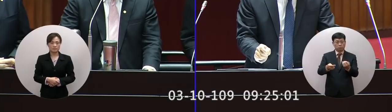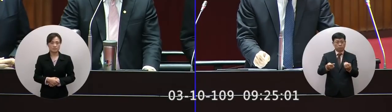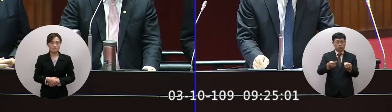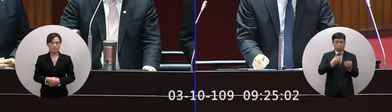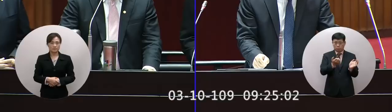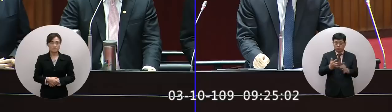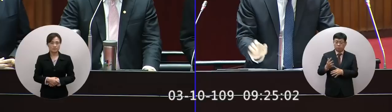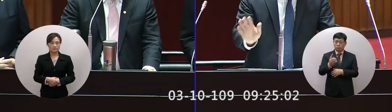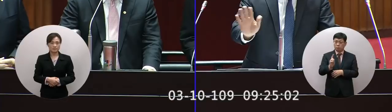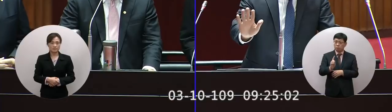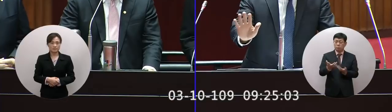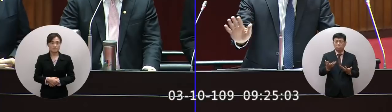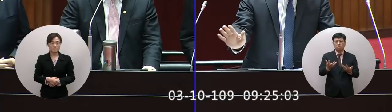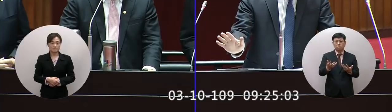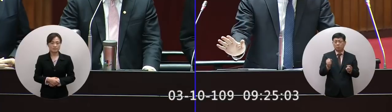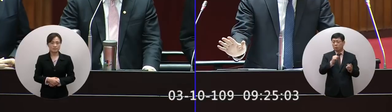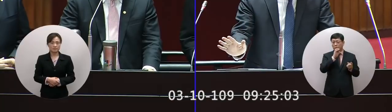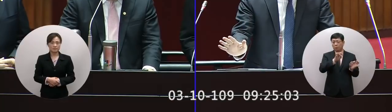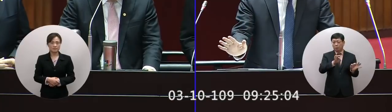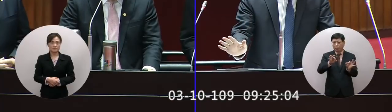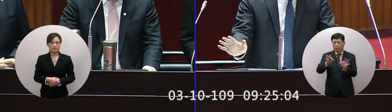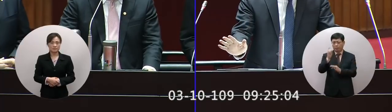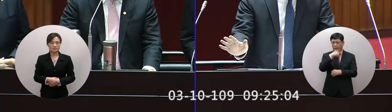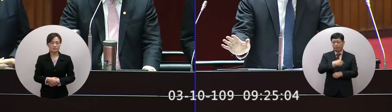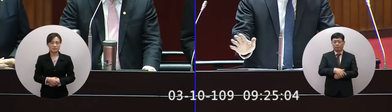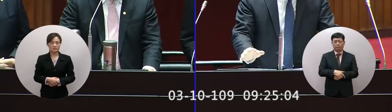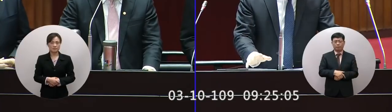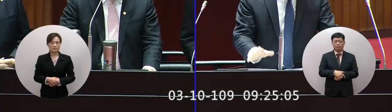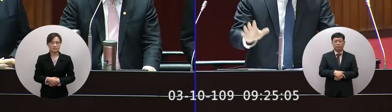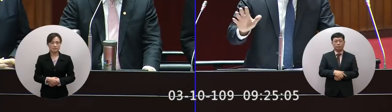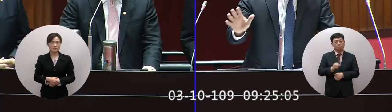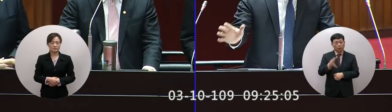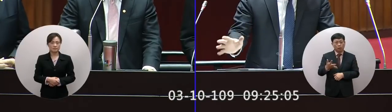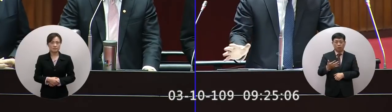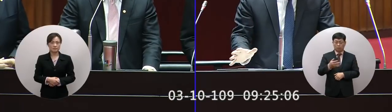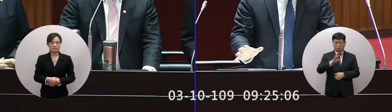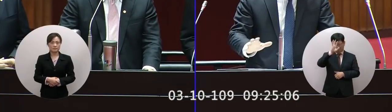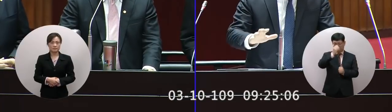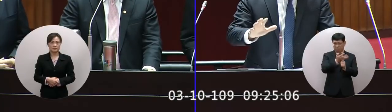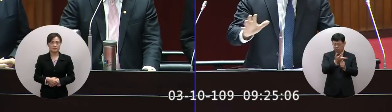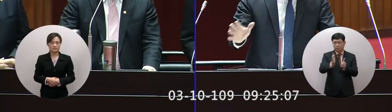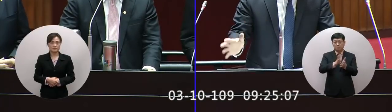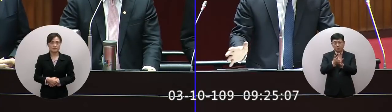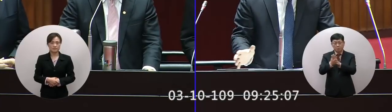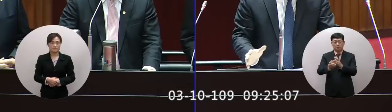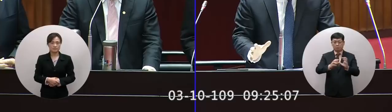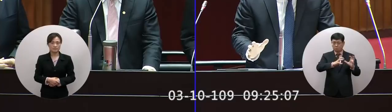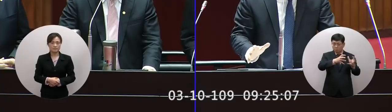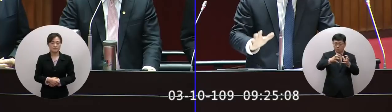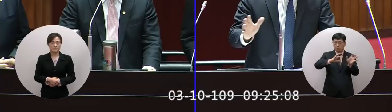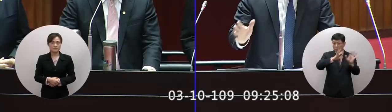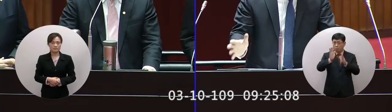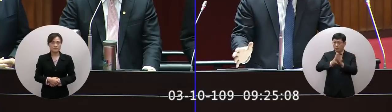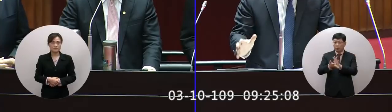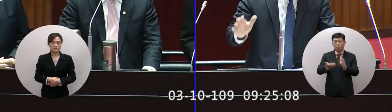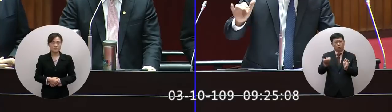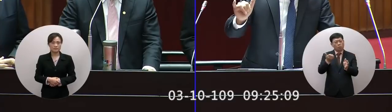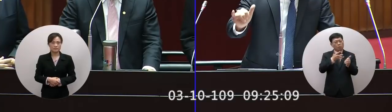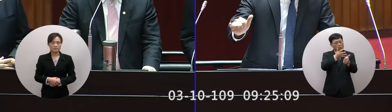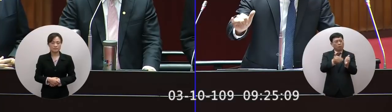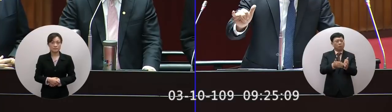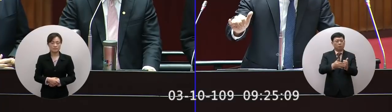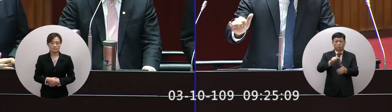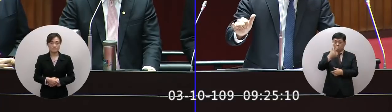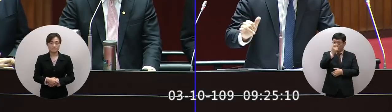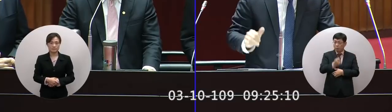面你准备的如何。你不能无限期的拖延啦，因为疫情状况的改变，国际形势在改变，我刚刚都已经问